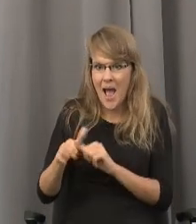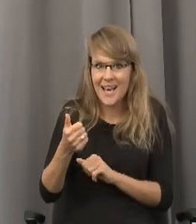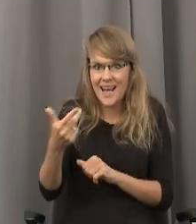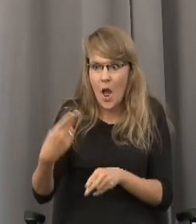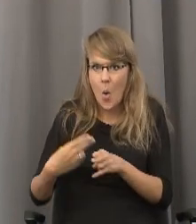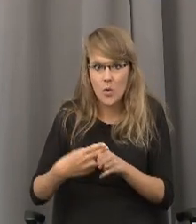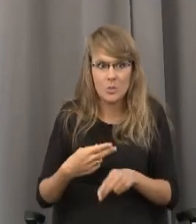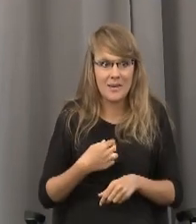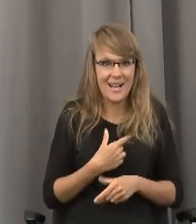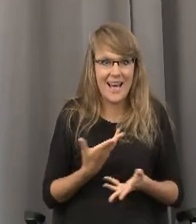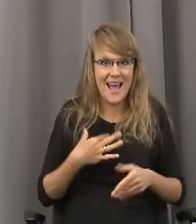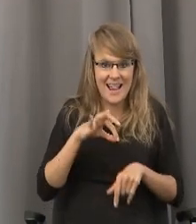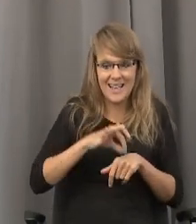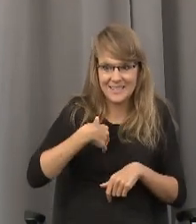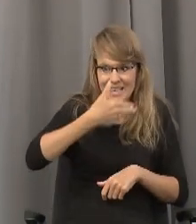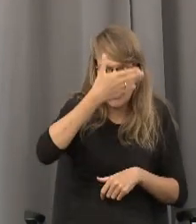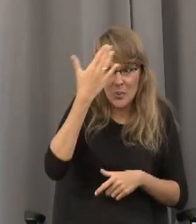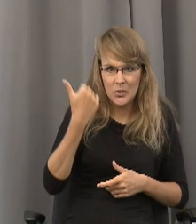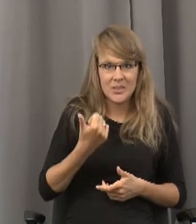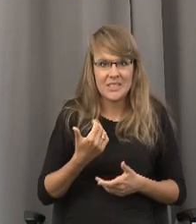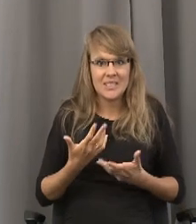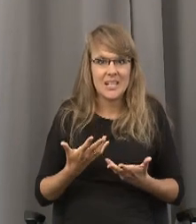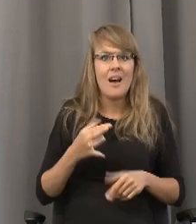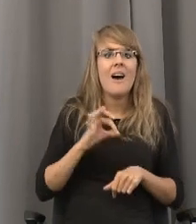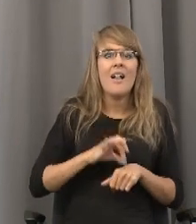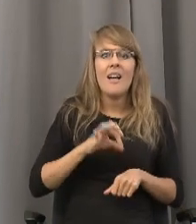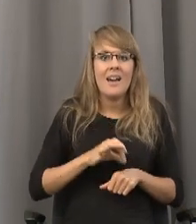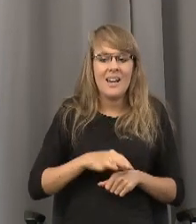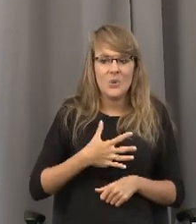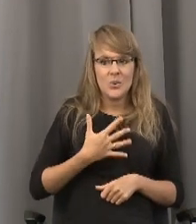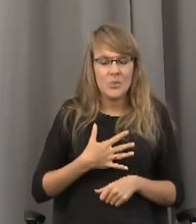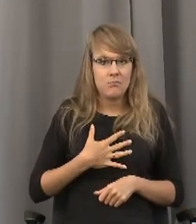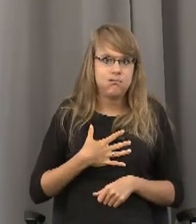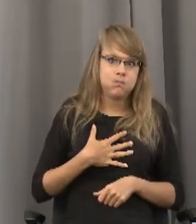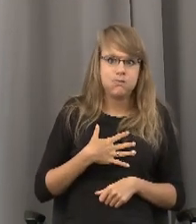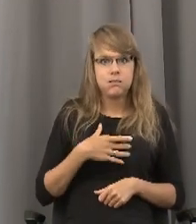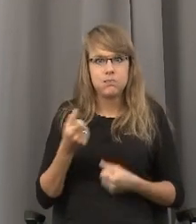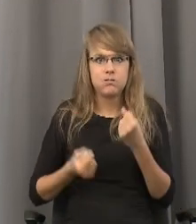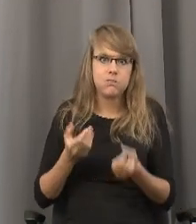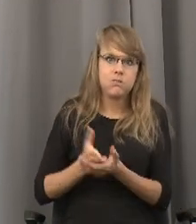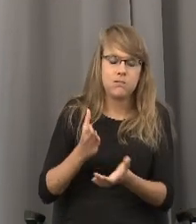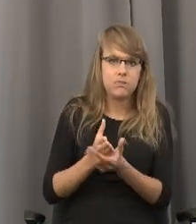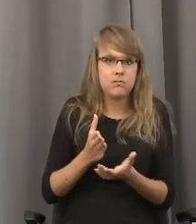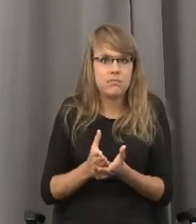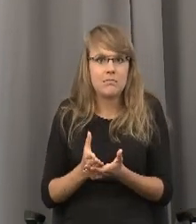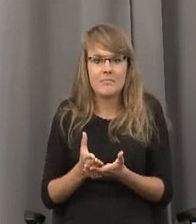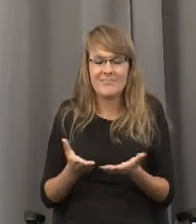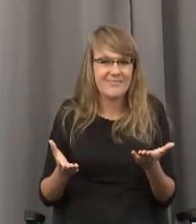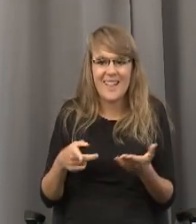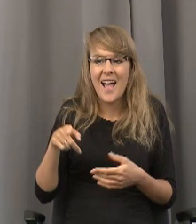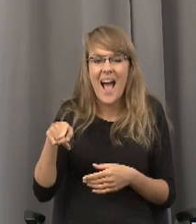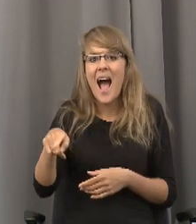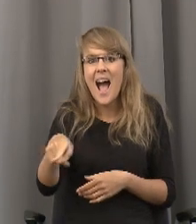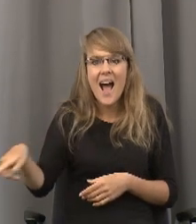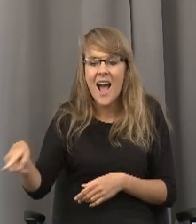Najgorzej. Dlatego, że wtedy ta mętna woda, w której się lekarz porusza, jest jeszcze bardziej mętna dla pacjenta i dla opiekuna i oni w ogóle już